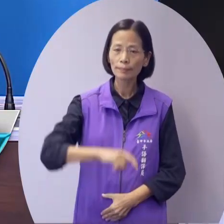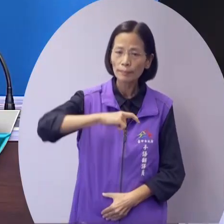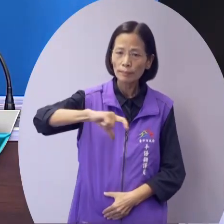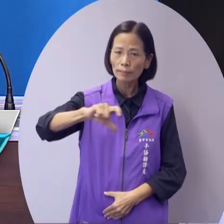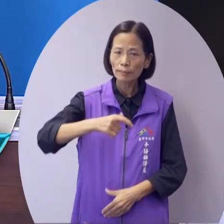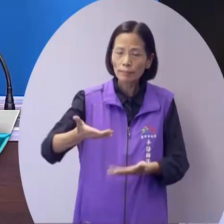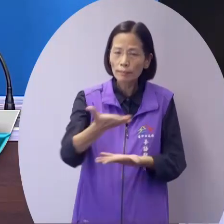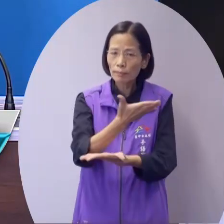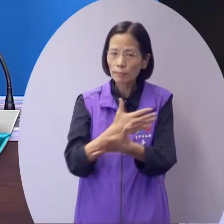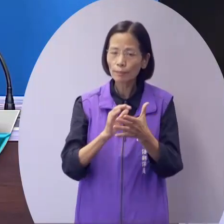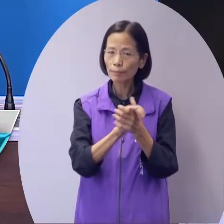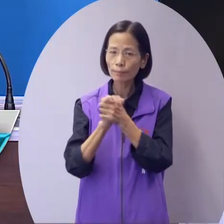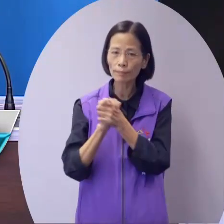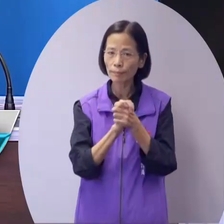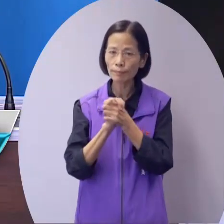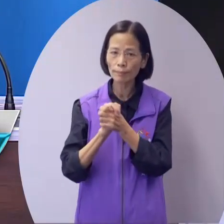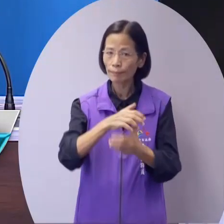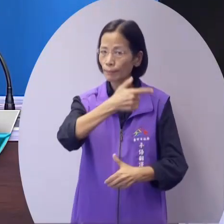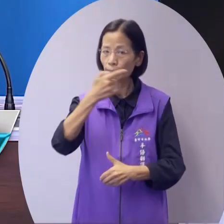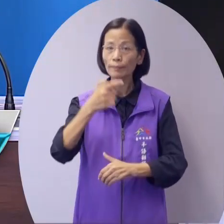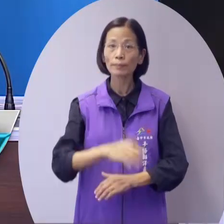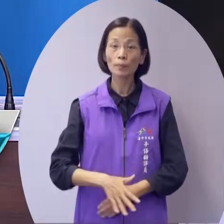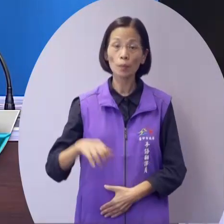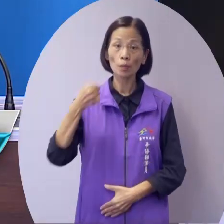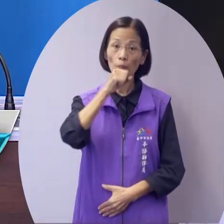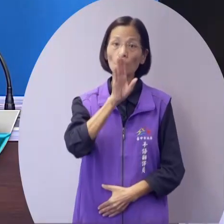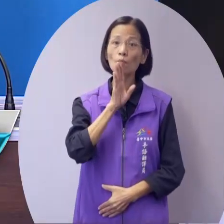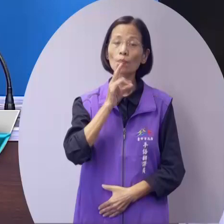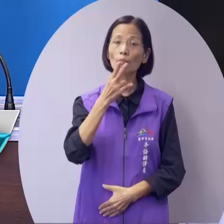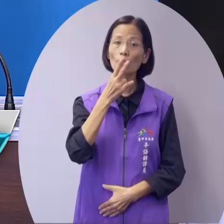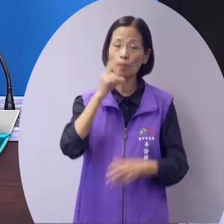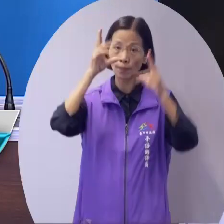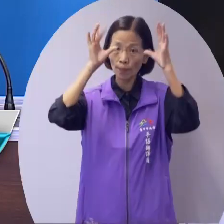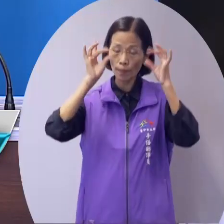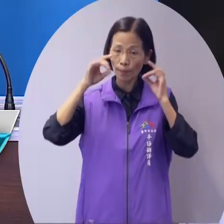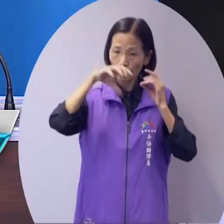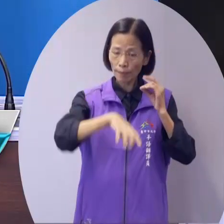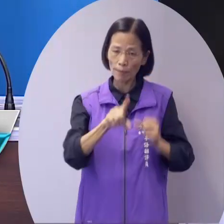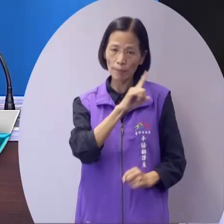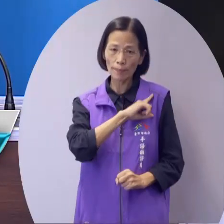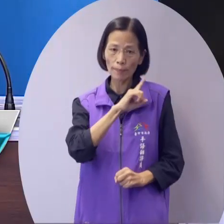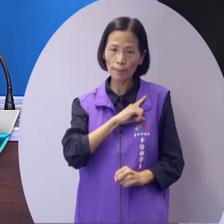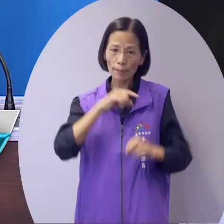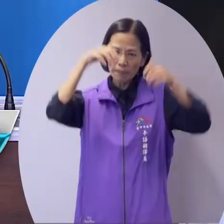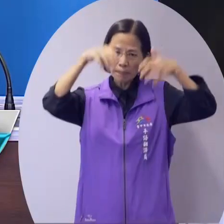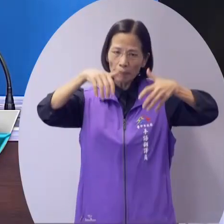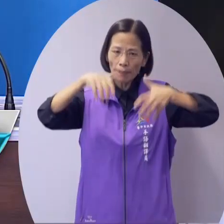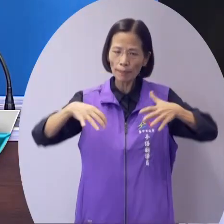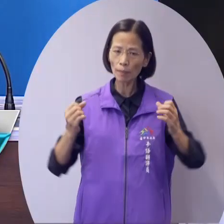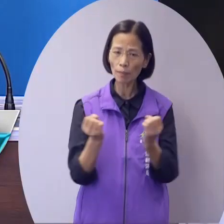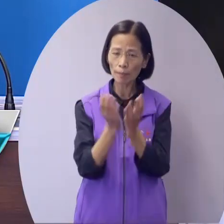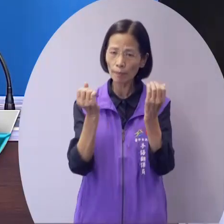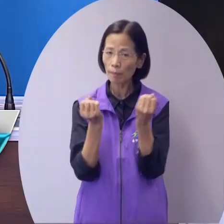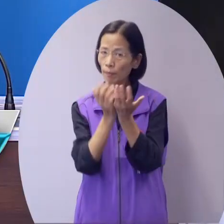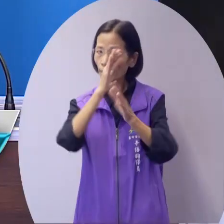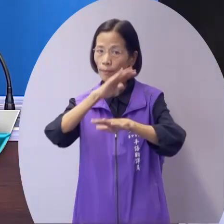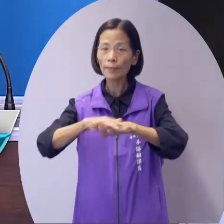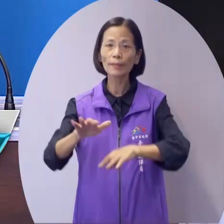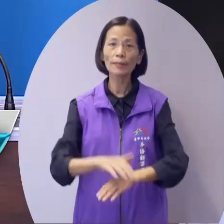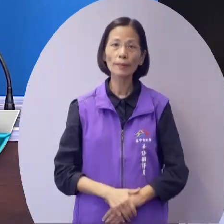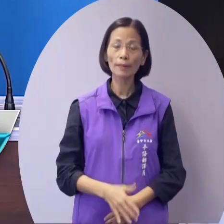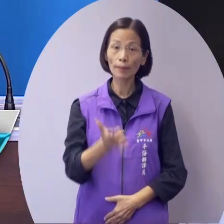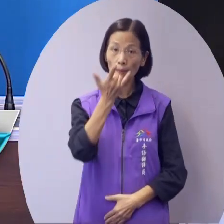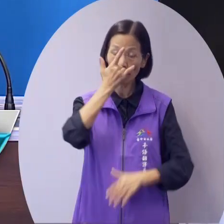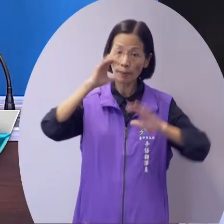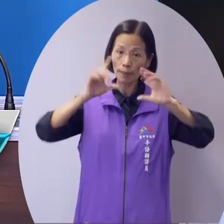情谊非常的深厚。那尤其呢，台湾是亚热带地区，我们自己也常常会发生一些天灾地变，所以对于